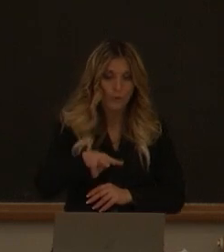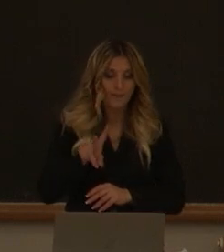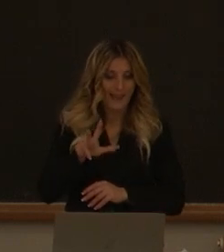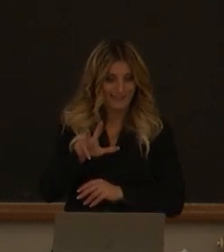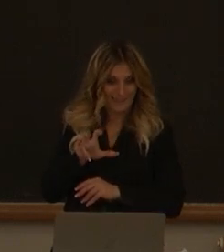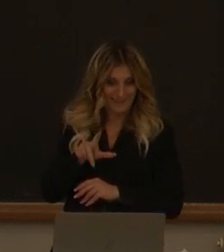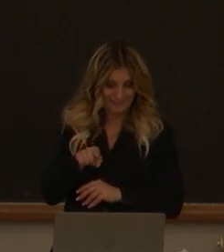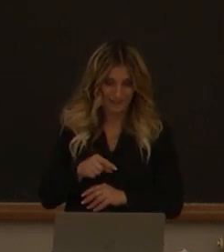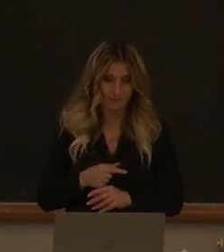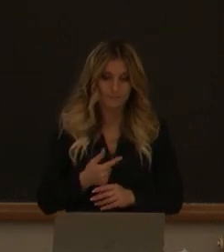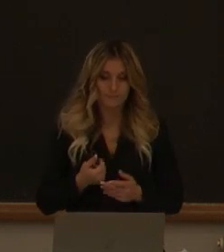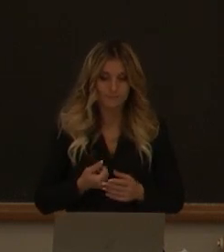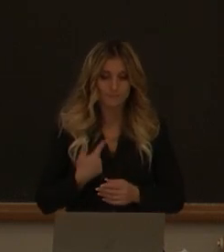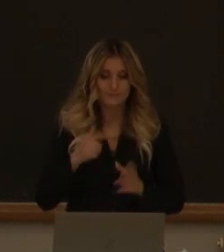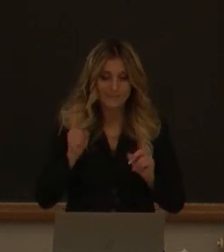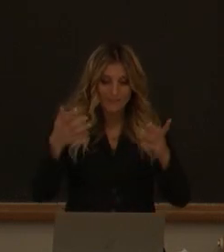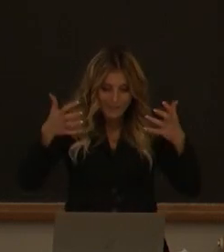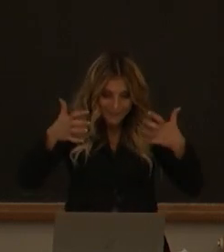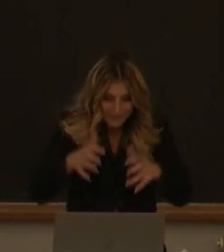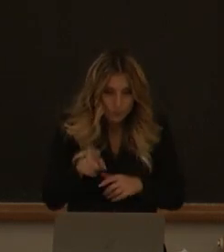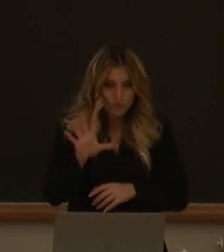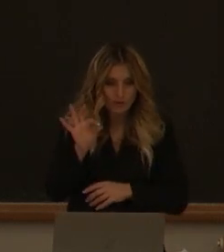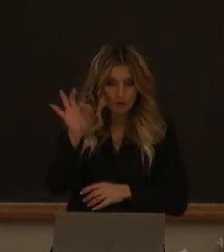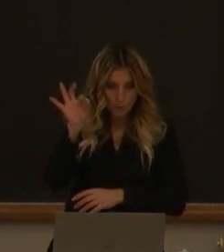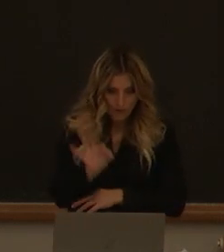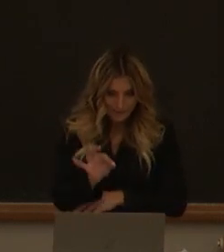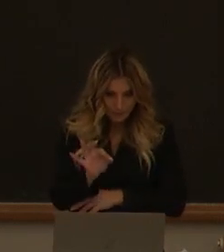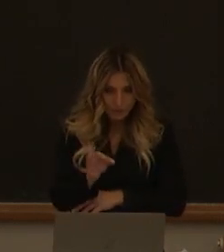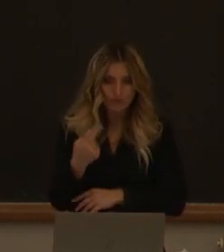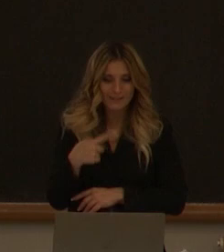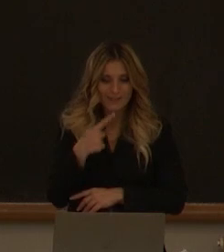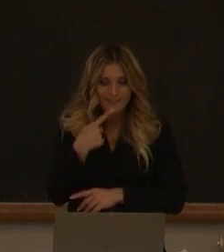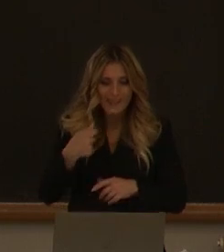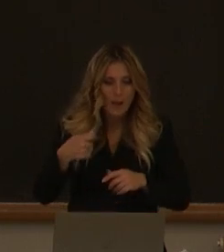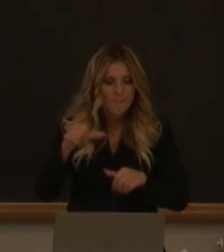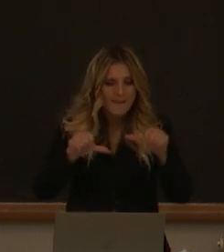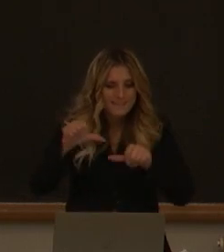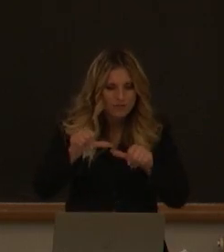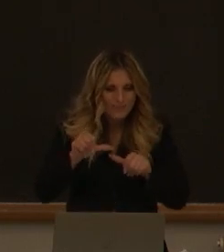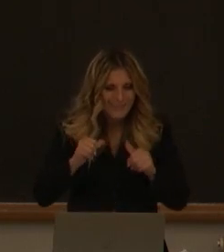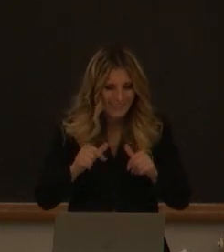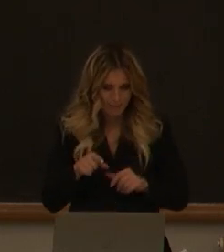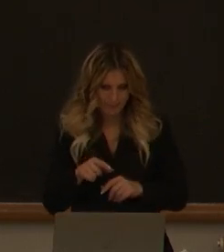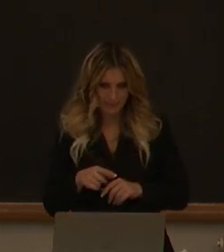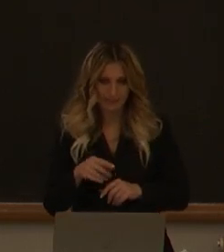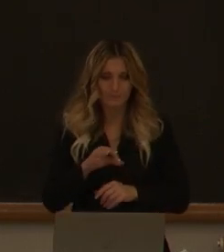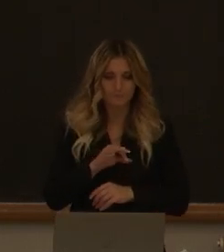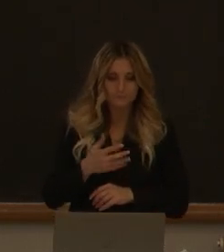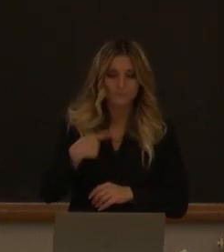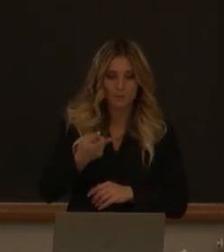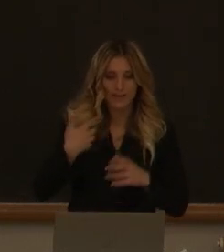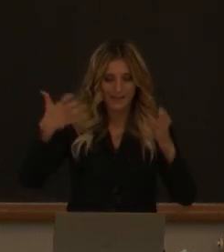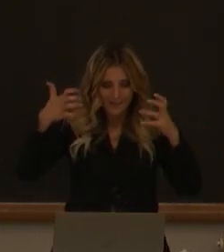Fork, riduzione del 50% dell'uso dei pesticidi chimici, riduzione del 50% delle perdite